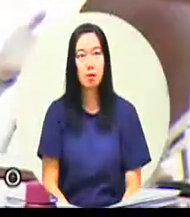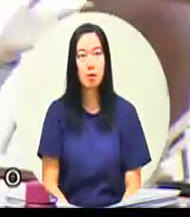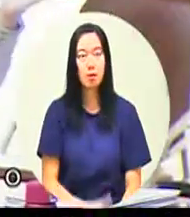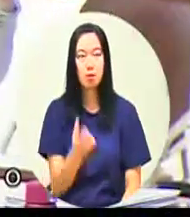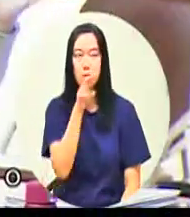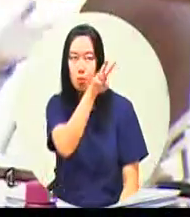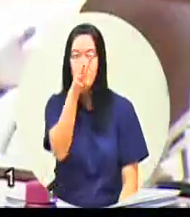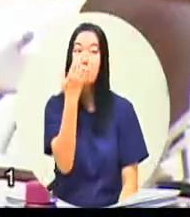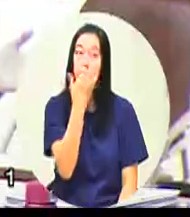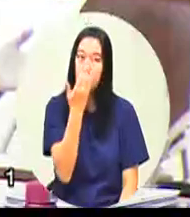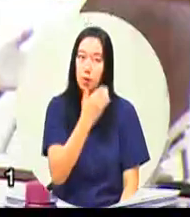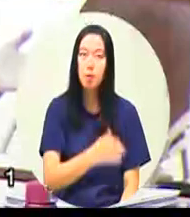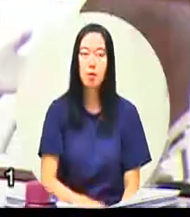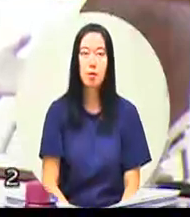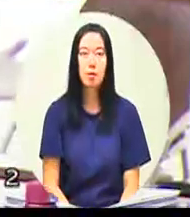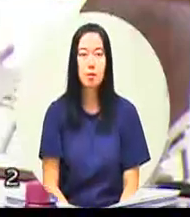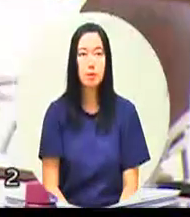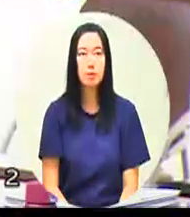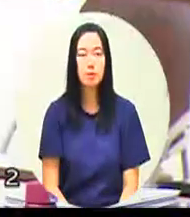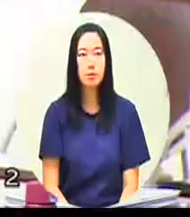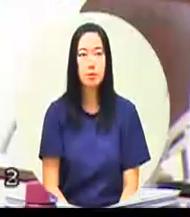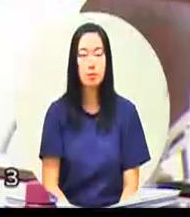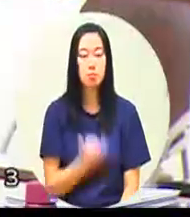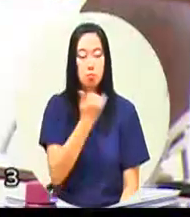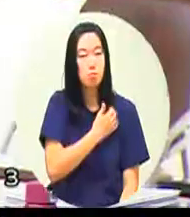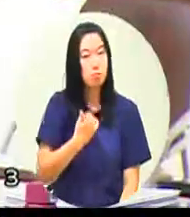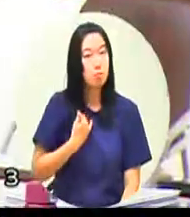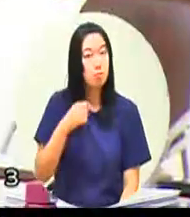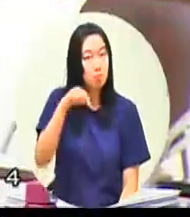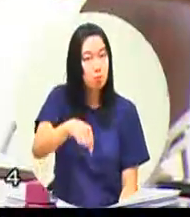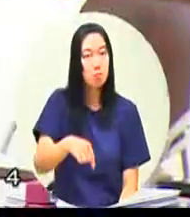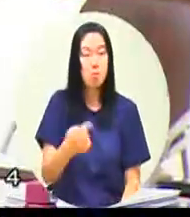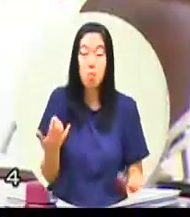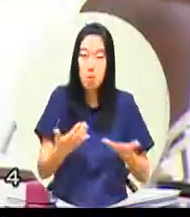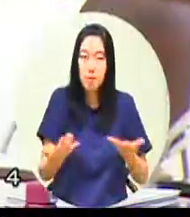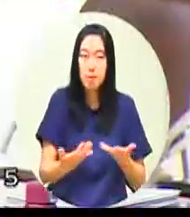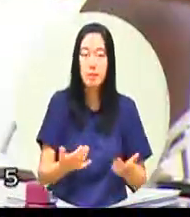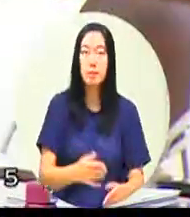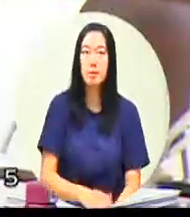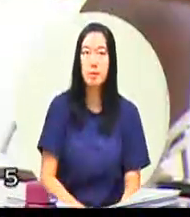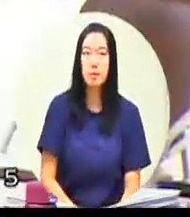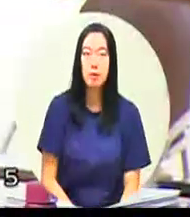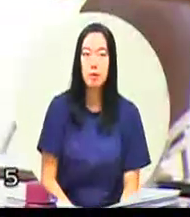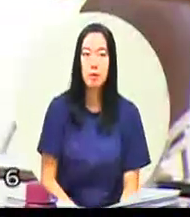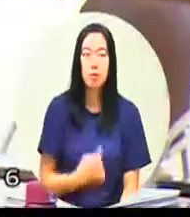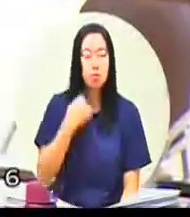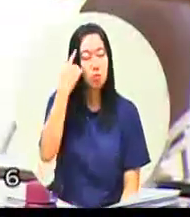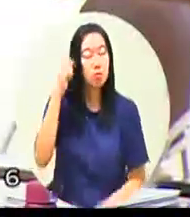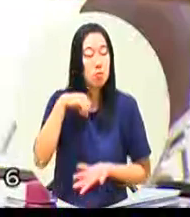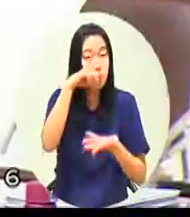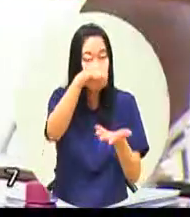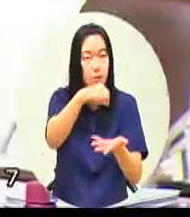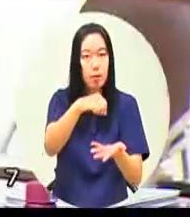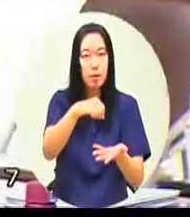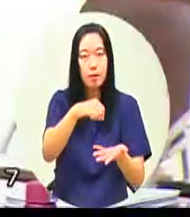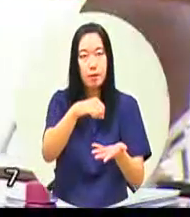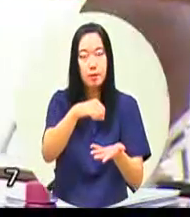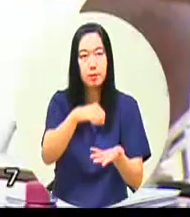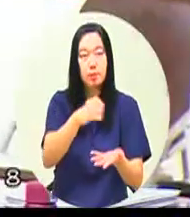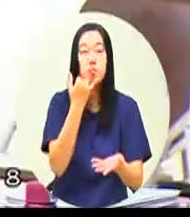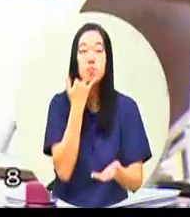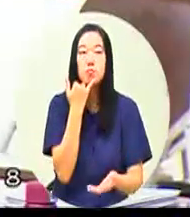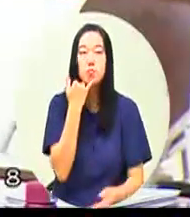啊，吼，市容观瞻也要做好啊。那可能是在这一方面，你们只是我在建议是你们是可